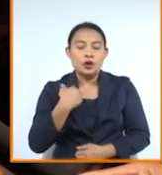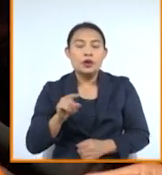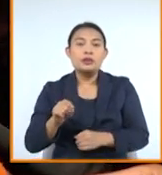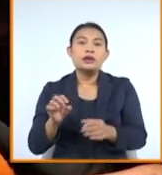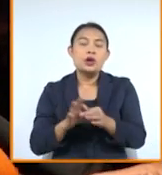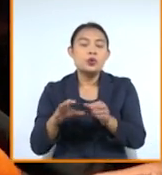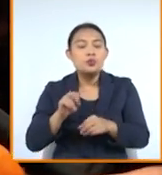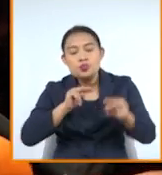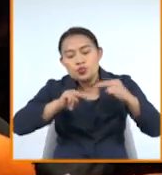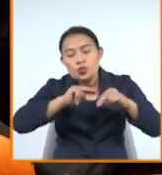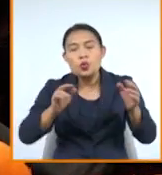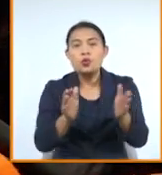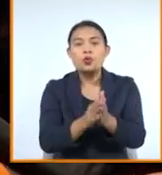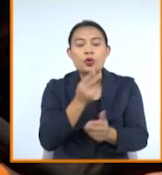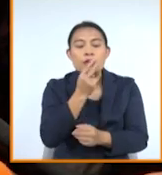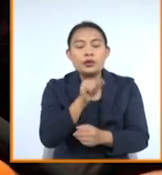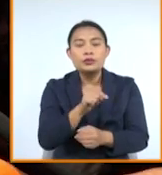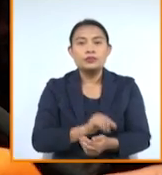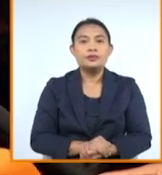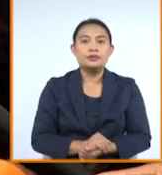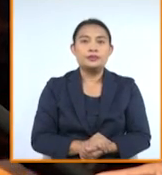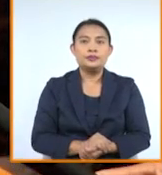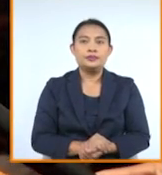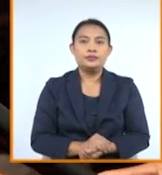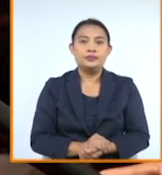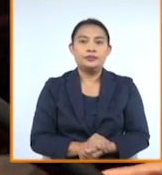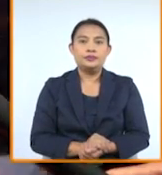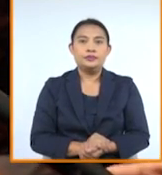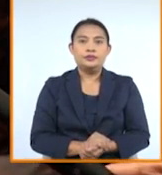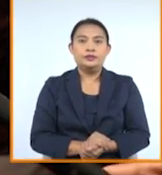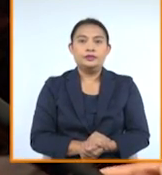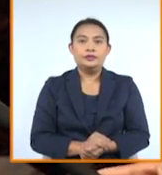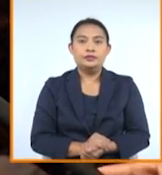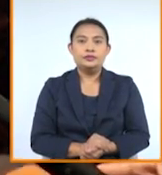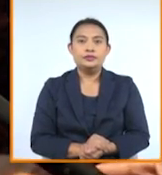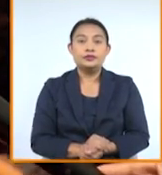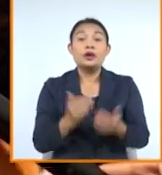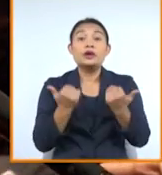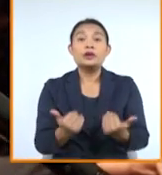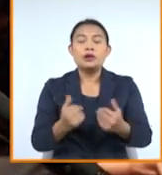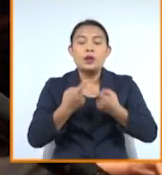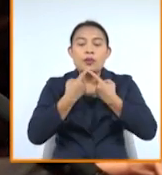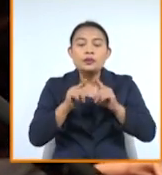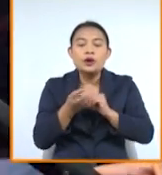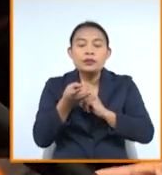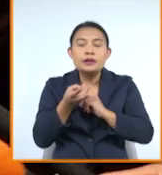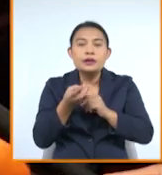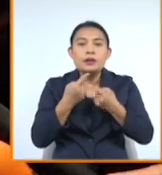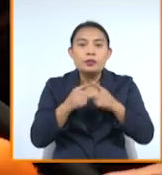ครับ ในพยานที่เกิดเหตุผมว่าต้องการดูอะไรเป็นพิเศษน ะเป็นเรื่องตอนนี้ผมตอบได้แค่นี้เอาแค่นี้ว่